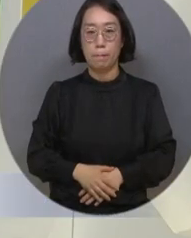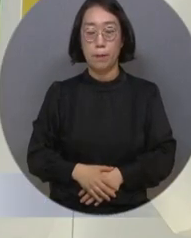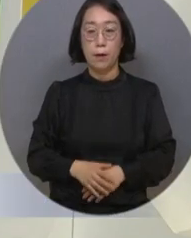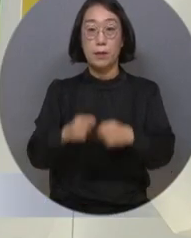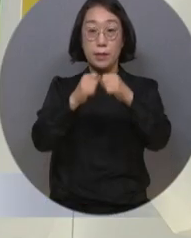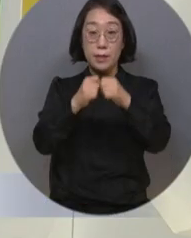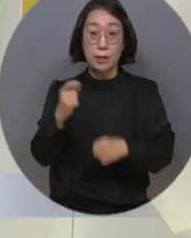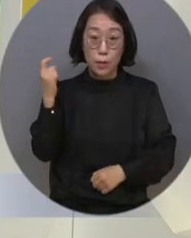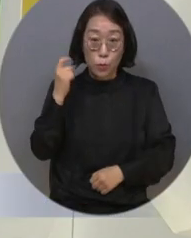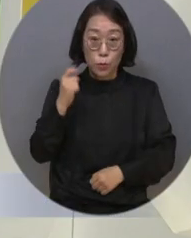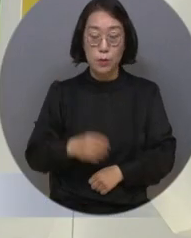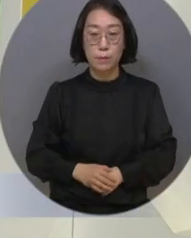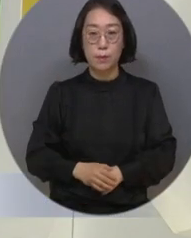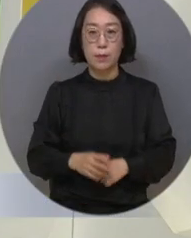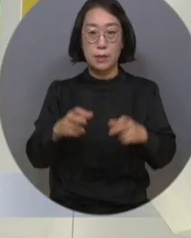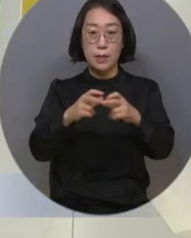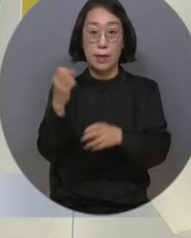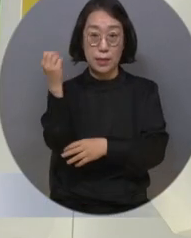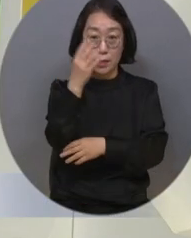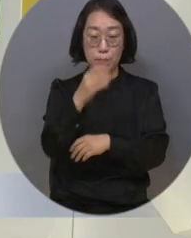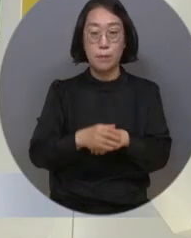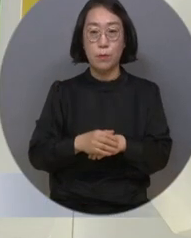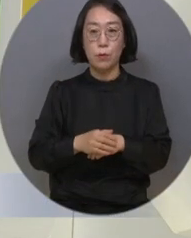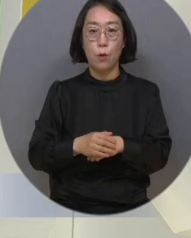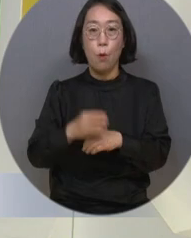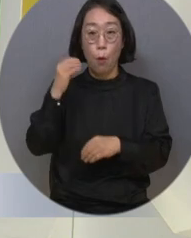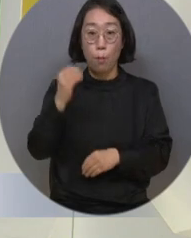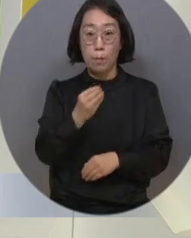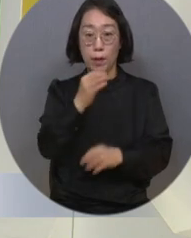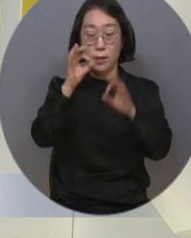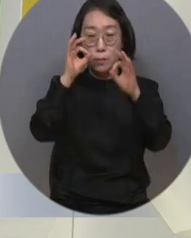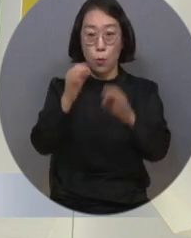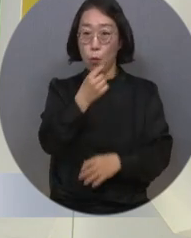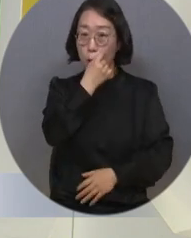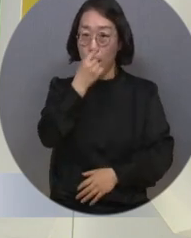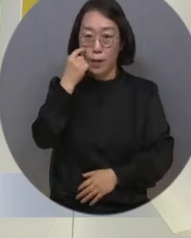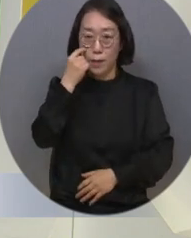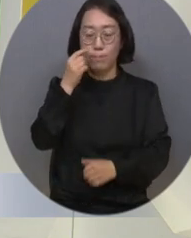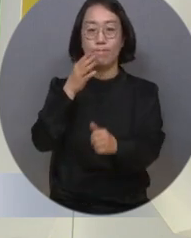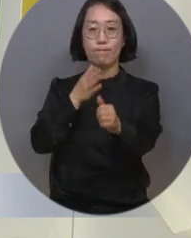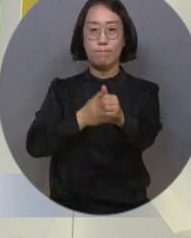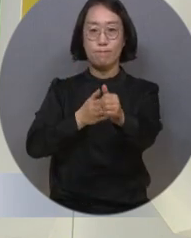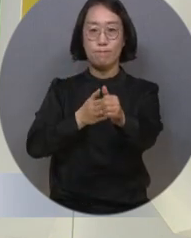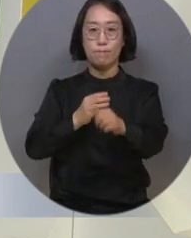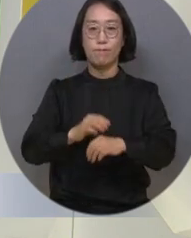더 자세한 뉴스는 장애인 신문과 웰페어뉴스 홈페이지를 통해 확인할 수 있습니다